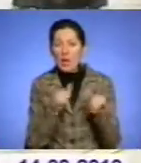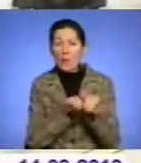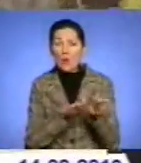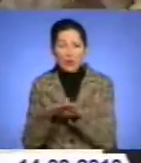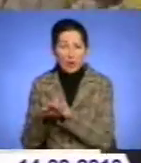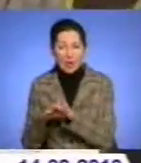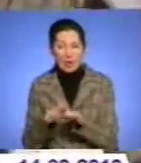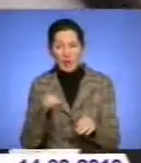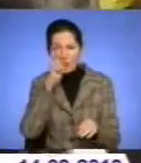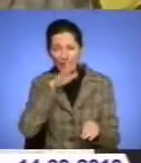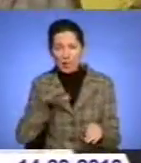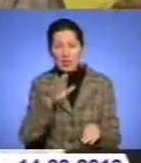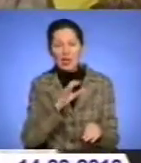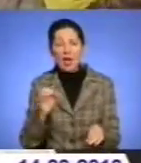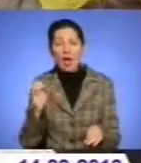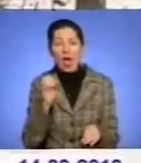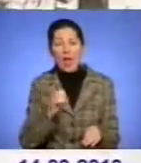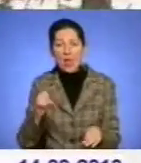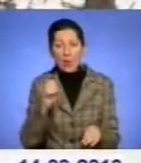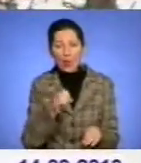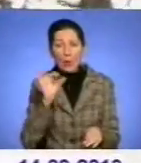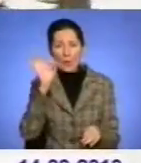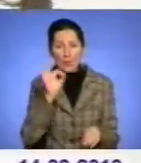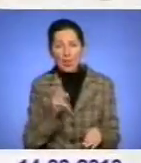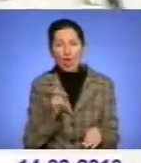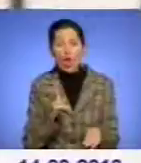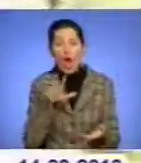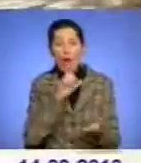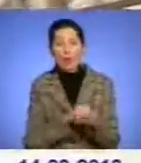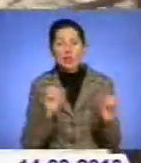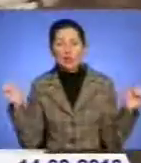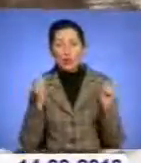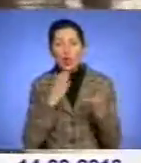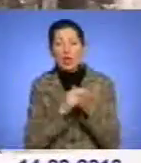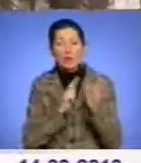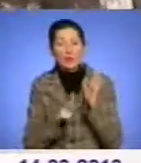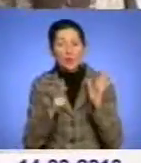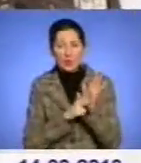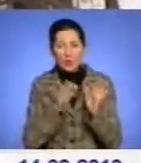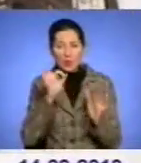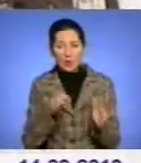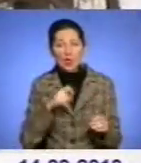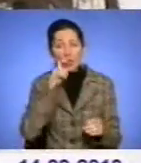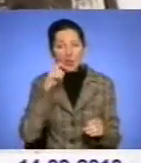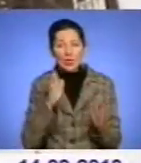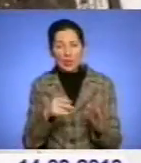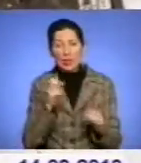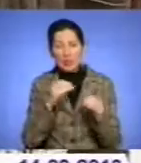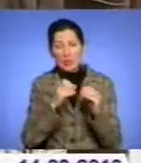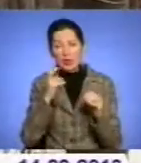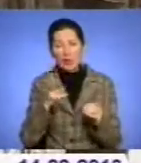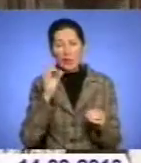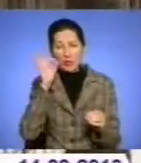Європи відсоток тих, хто займається фізкультурою, становить 88%, то в Україні 10-12%. Нині